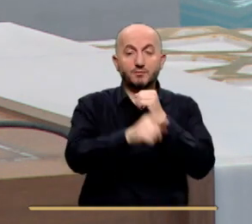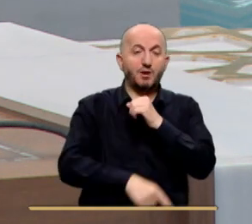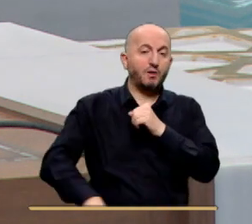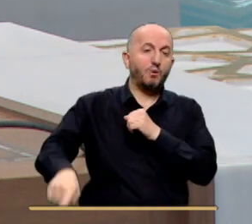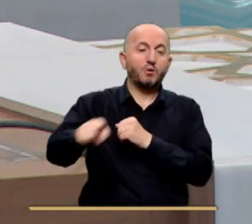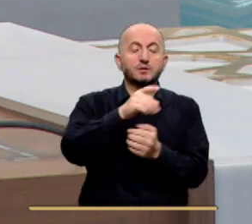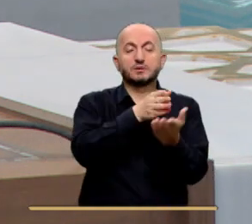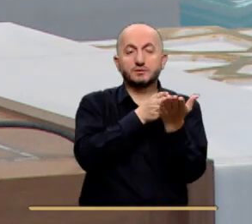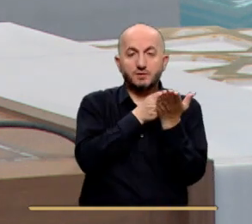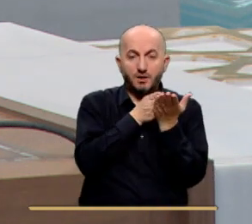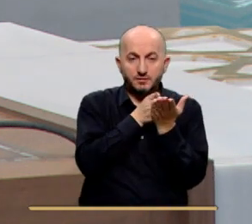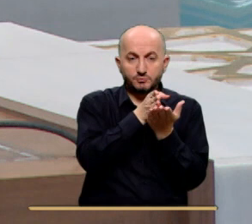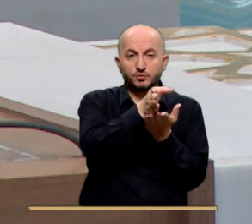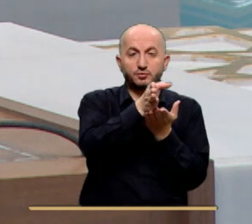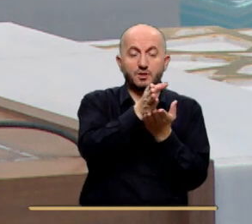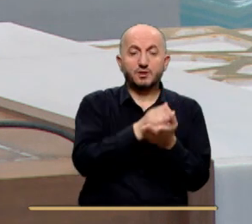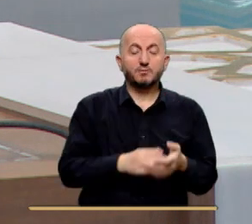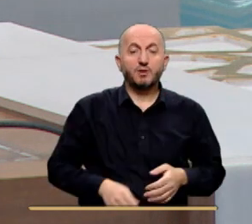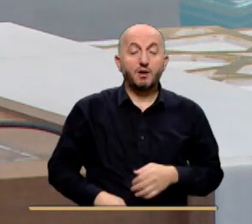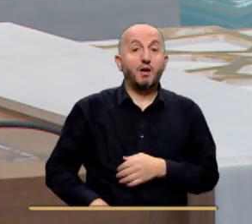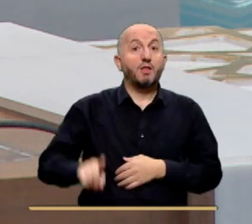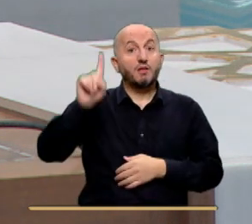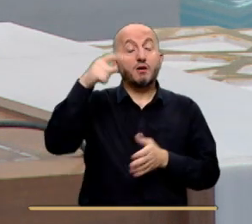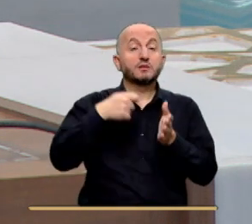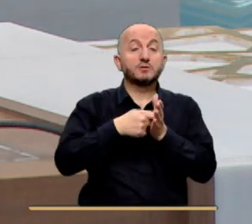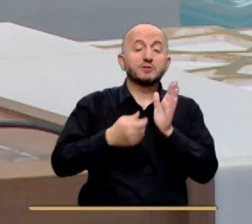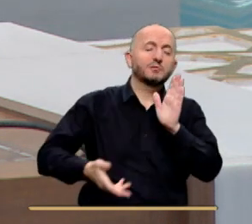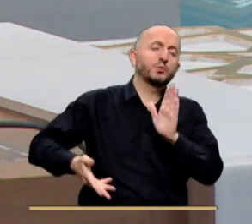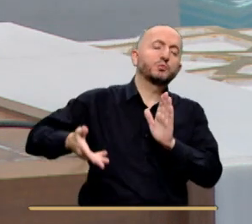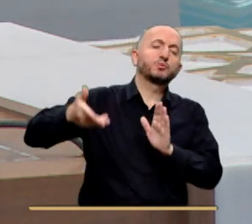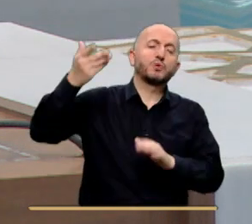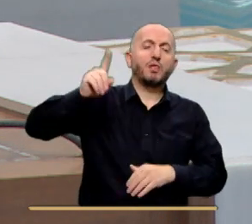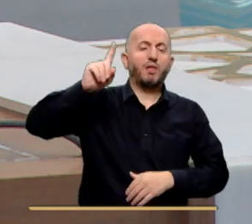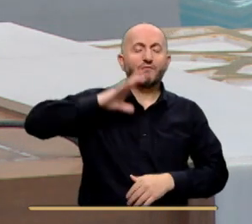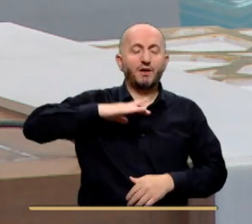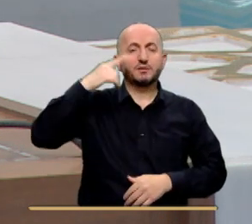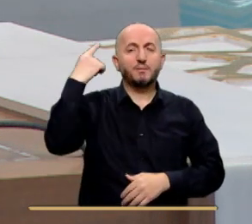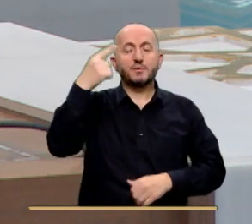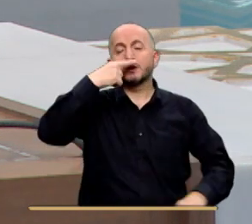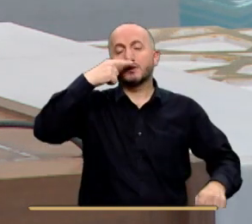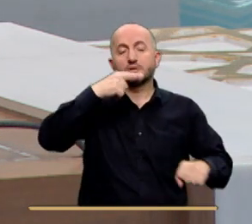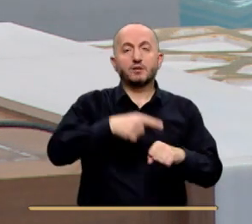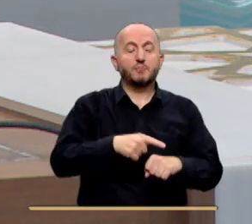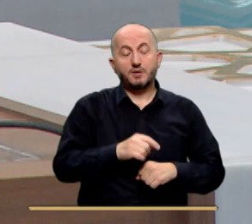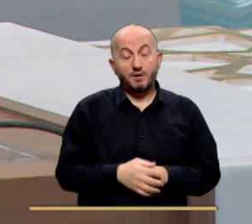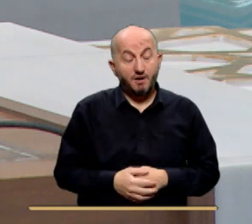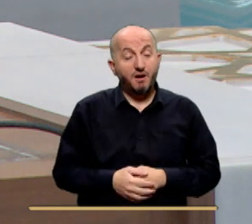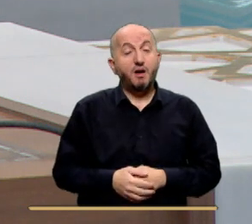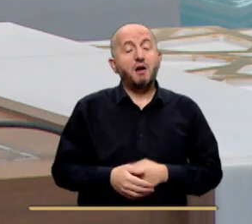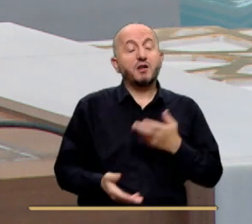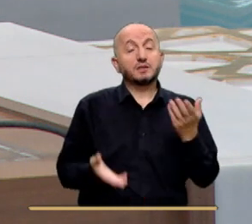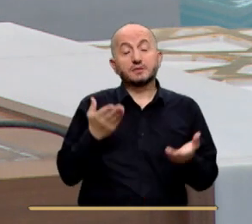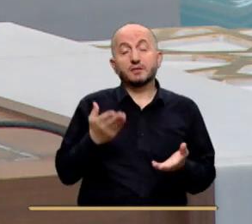sırat-ı müstakime, ilahi kelimetullah'a, Allah'ın varlığına, birliğine inanmaya,